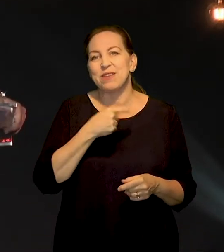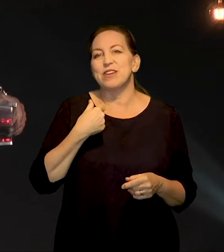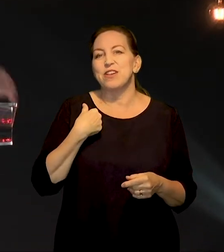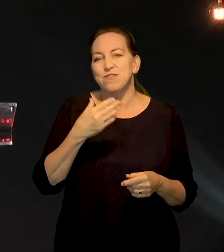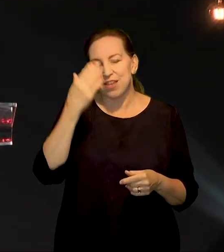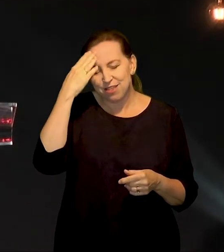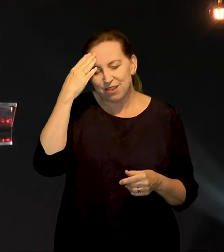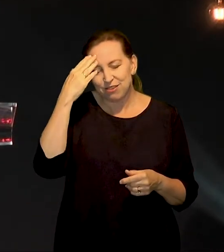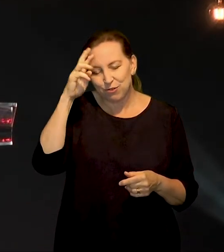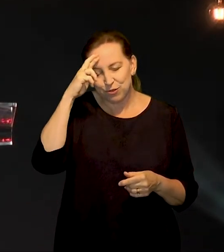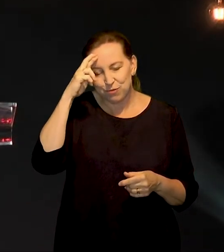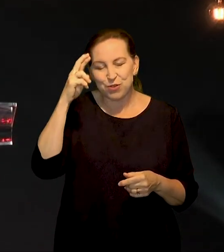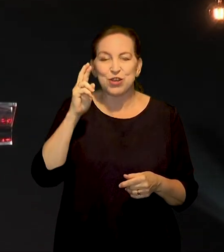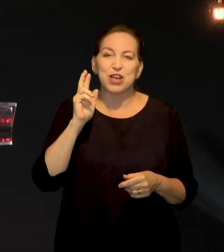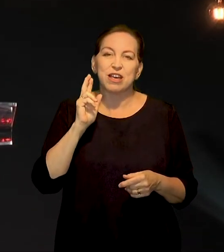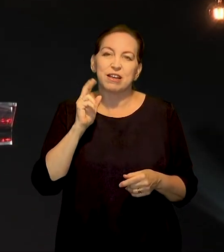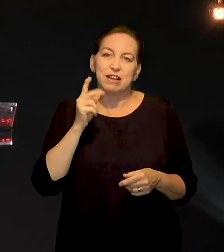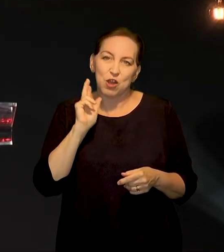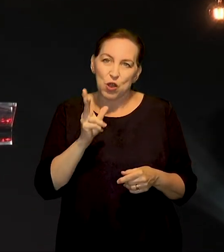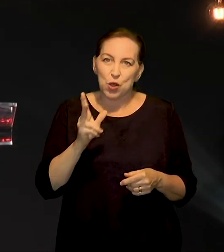Wakacyjne kazanie.